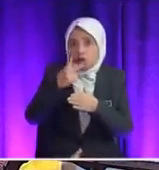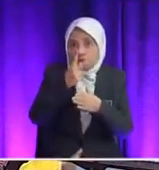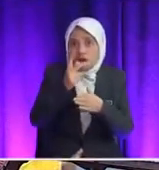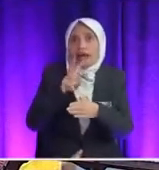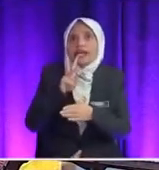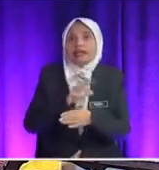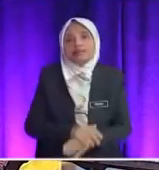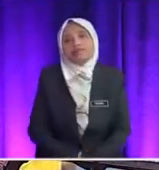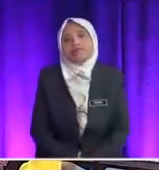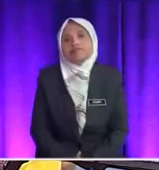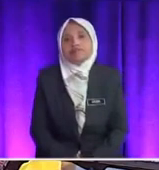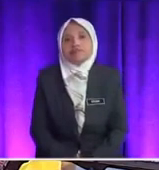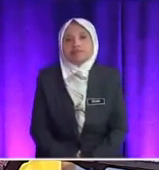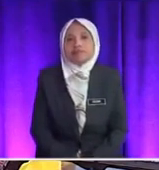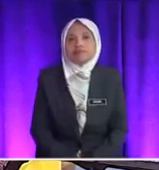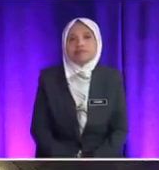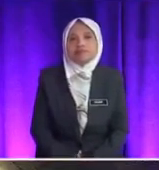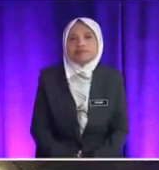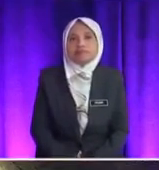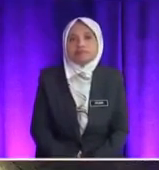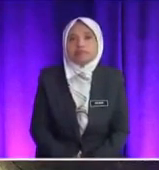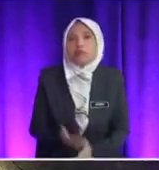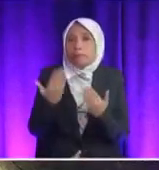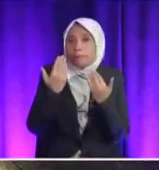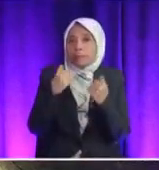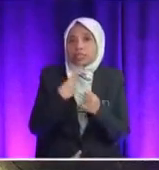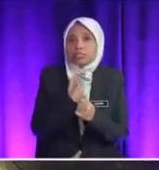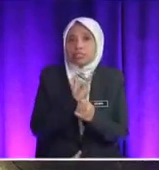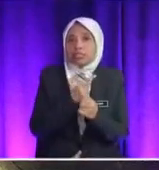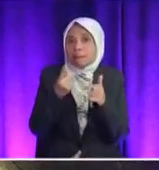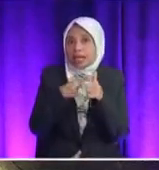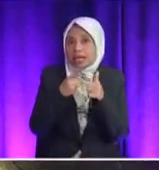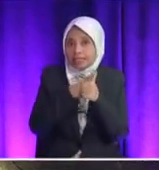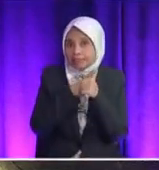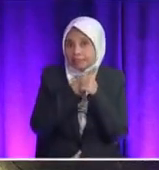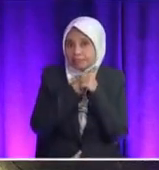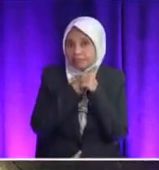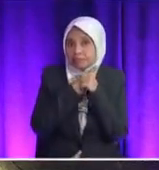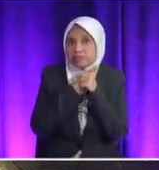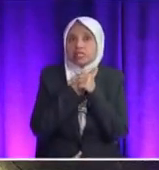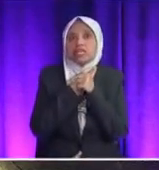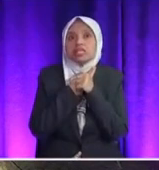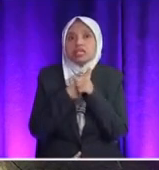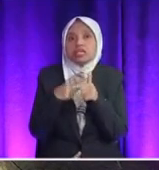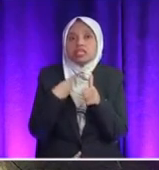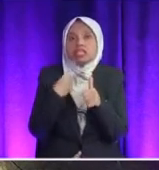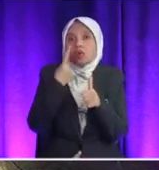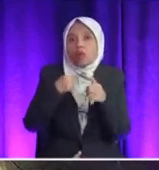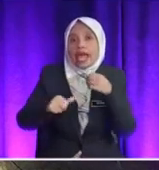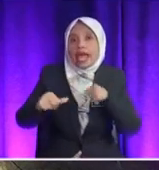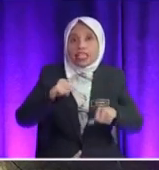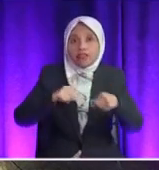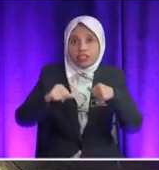hehehe oke pertama kali kau tengok kepada editing yang pertama